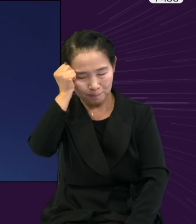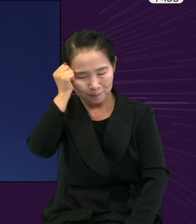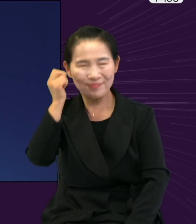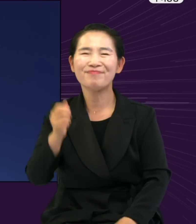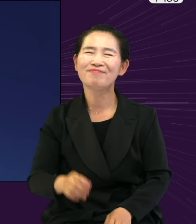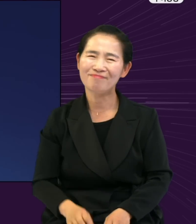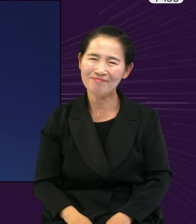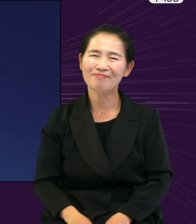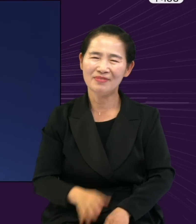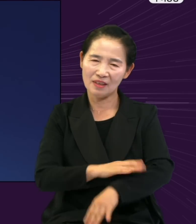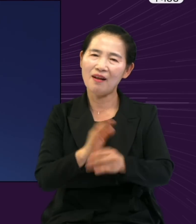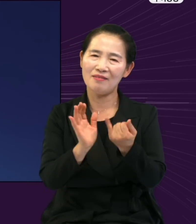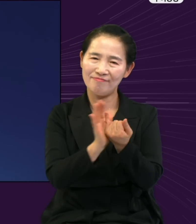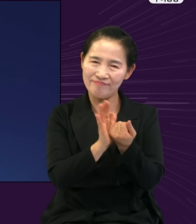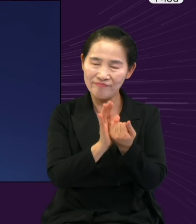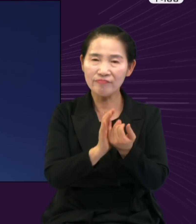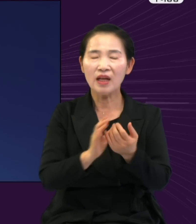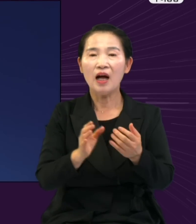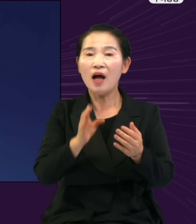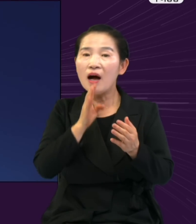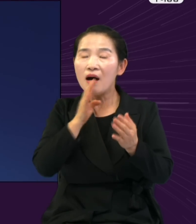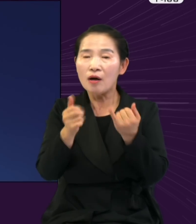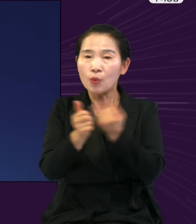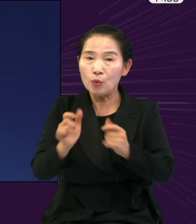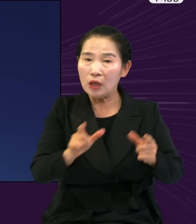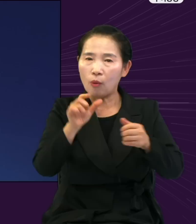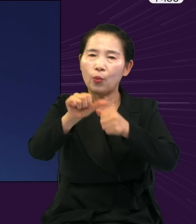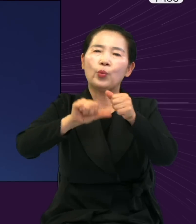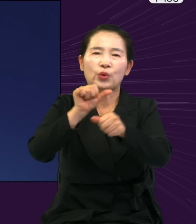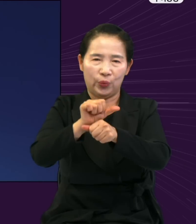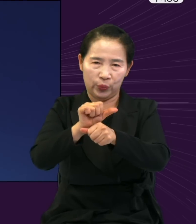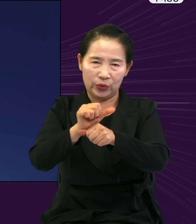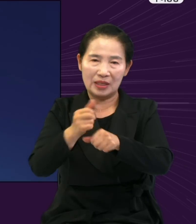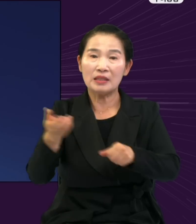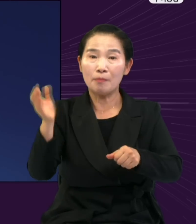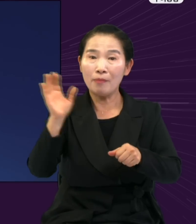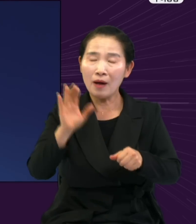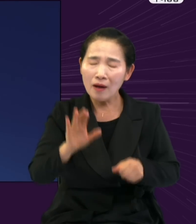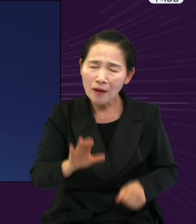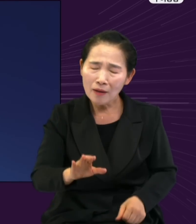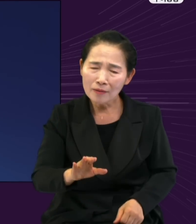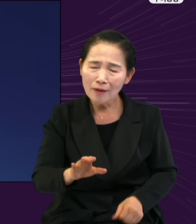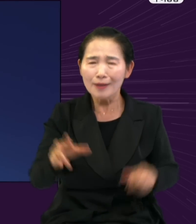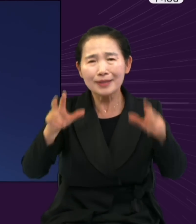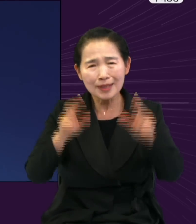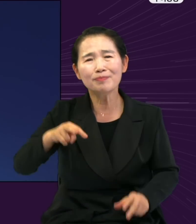않습니다. 그런데도 여전히 제가 지금도 그와 동행하고 있는